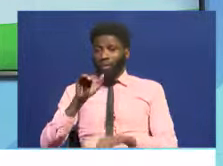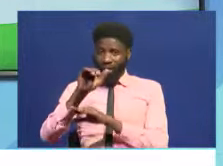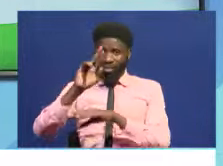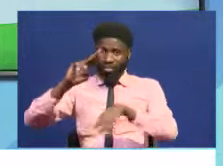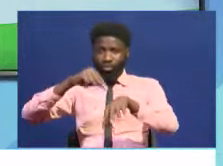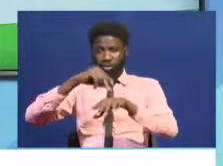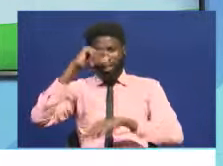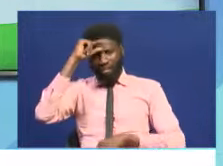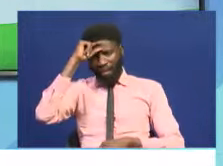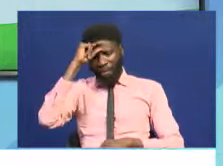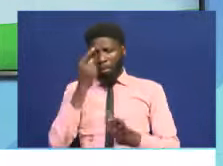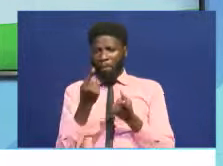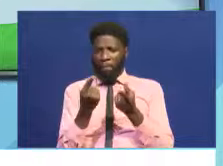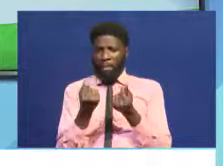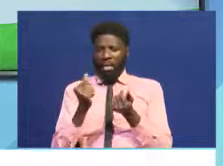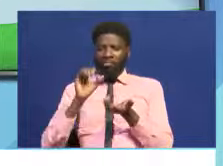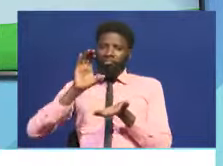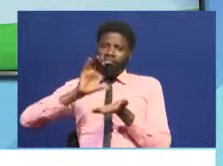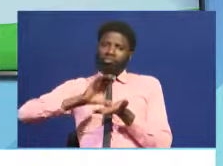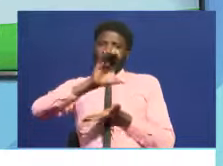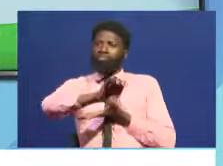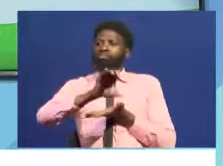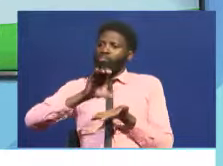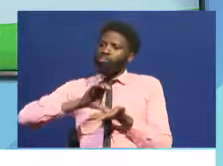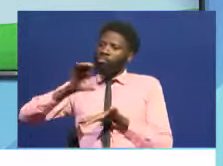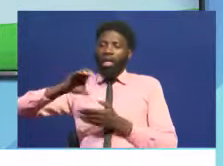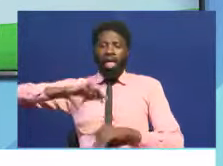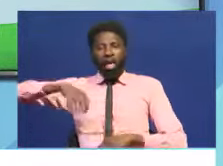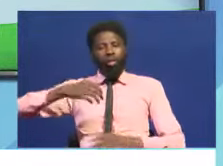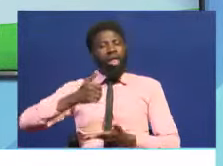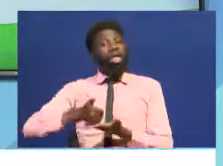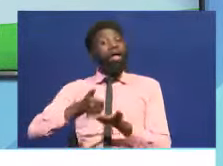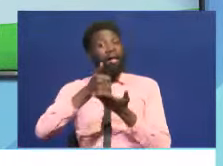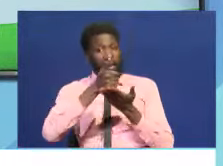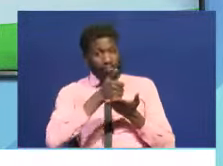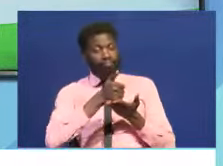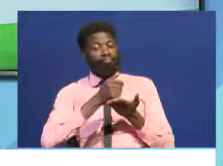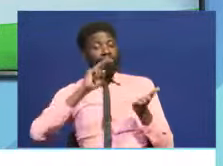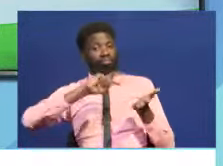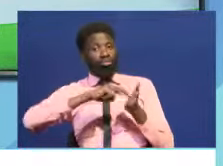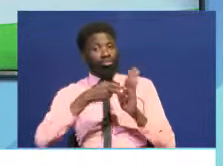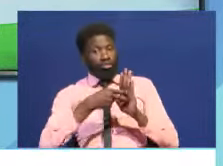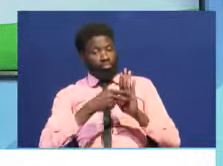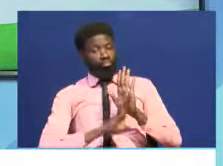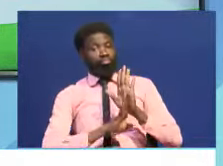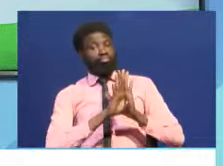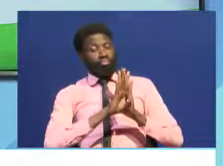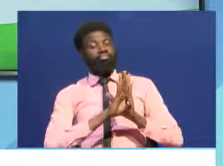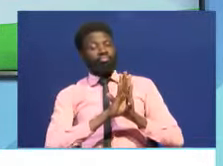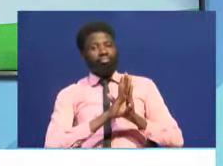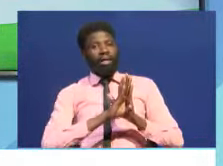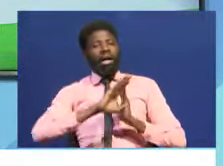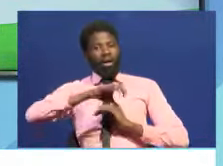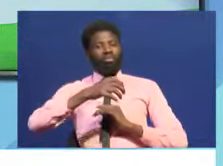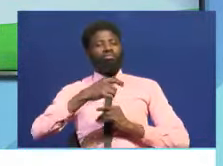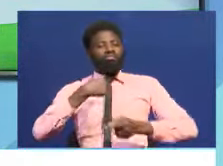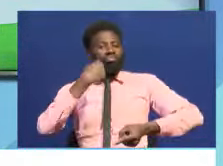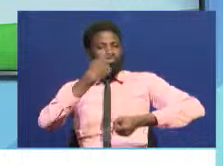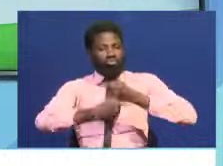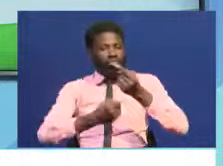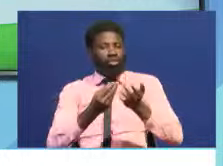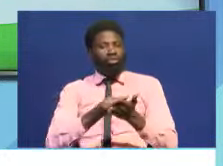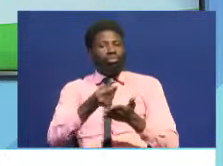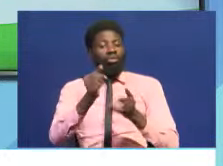kuwezesha utekelezaji wa miradi ya maendeleo magatuzini bila matatizo. Na huko Nyandarua, naibu gavana John